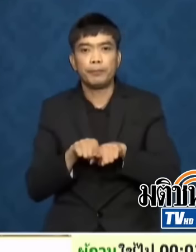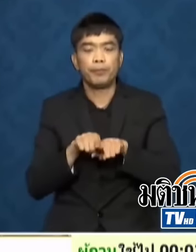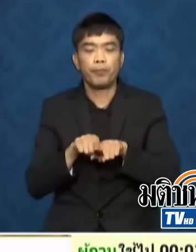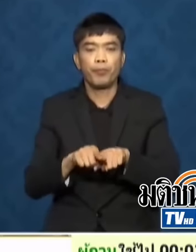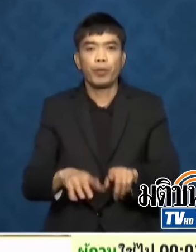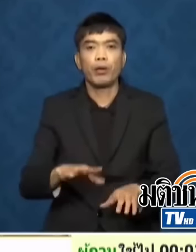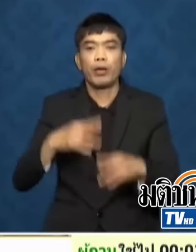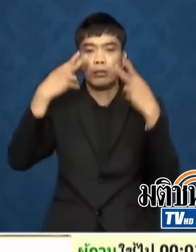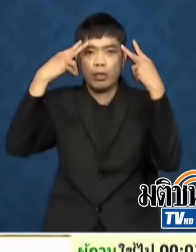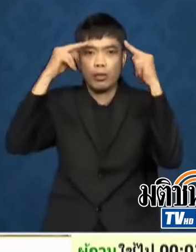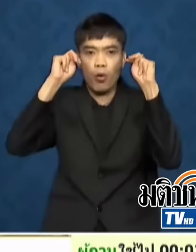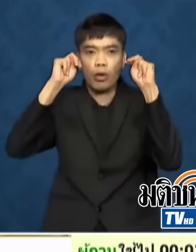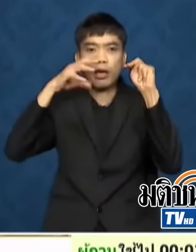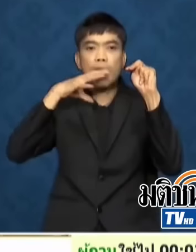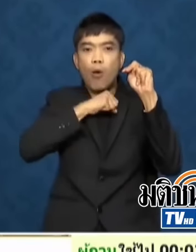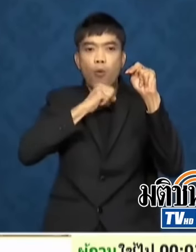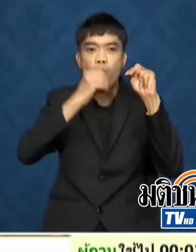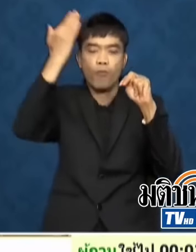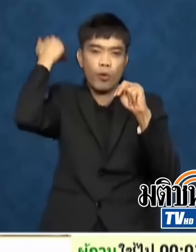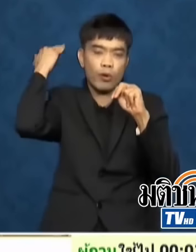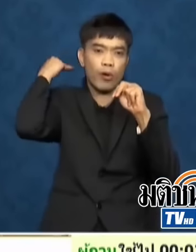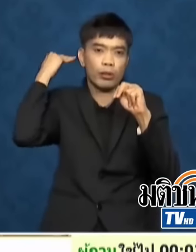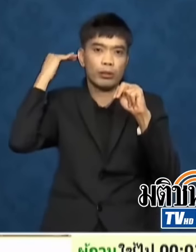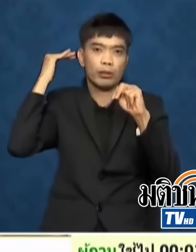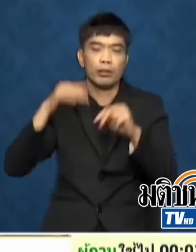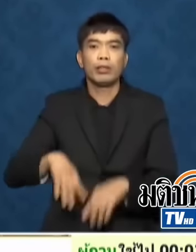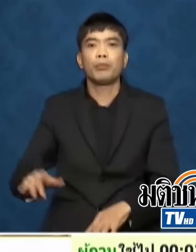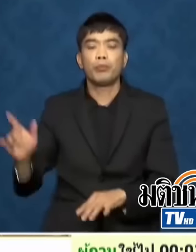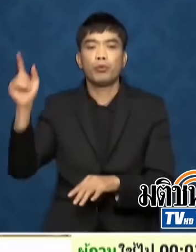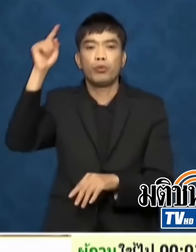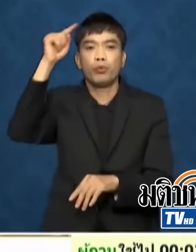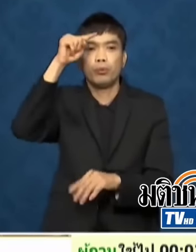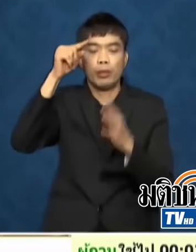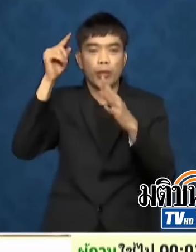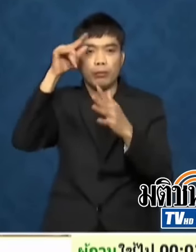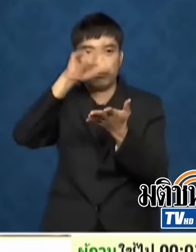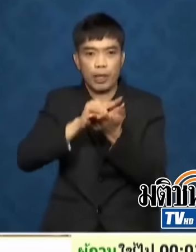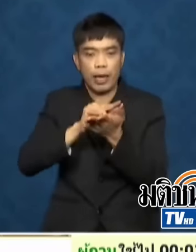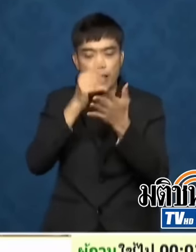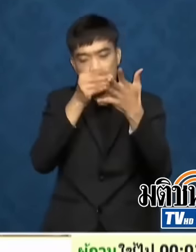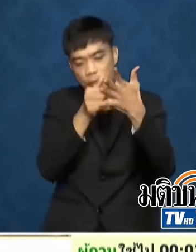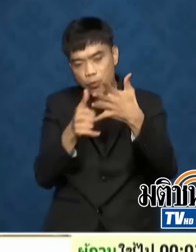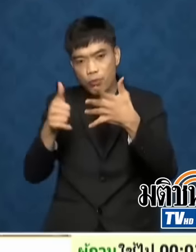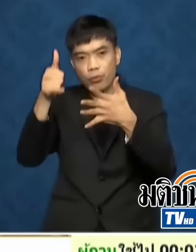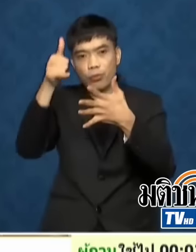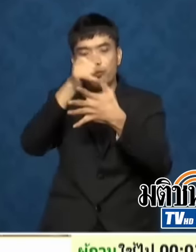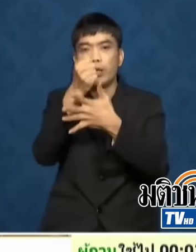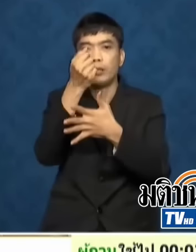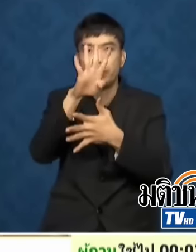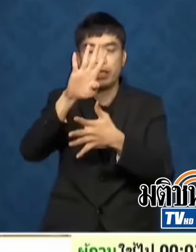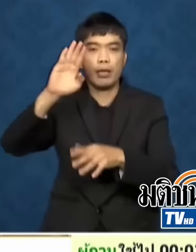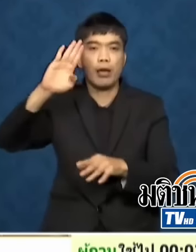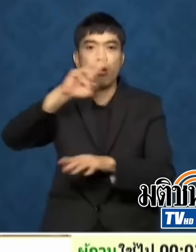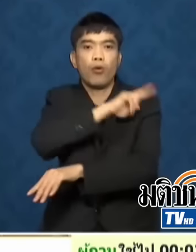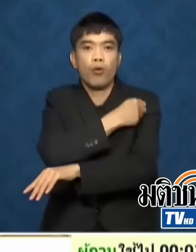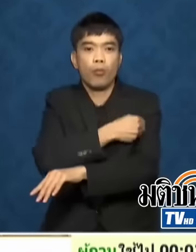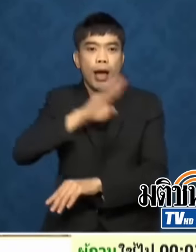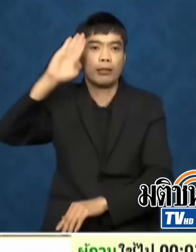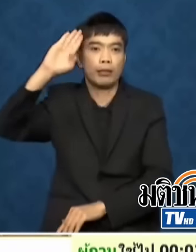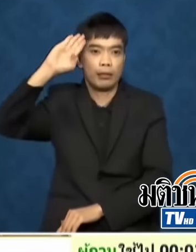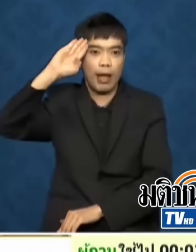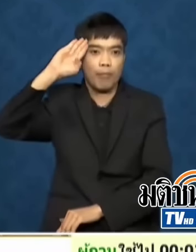ที่ท่านอดีตนายกรัฐมนตรีมาพักอาศัยอยู่ในโรงพยาบาลตำรวจชั้น14ซึ่งจากที่ผมเช็ค